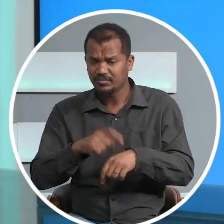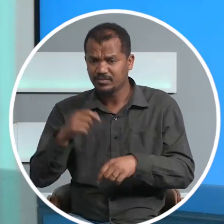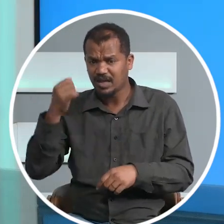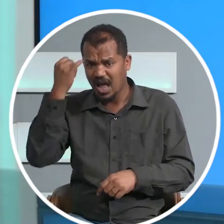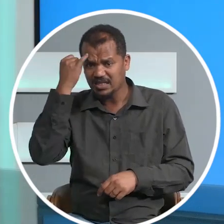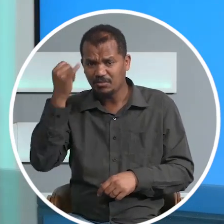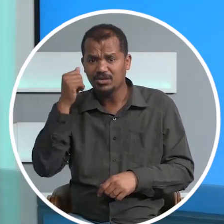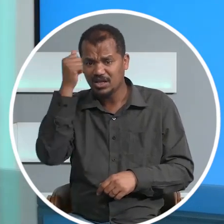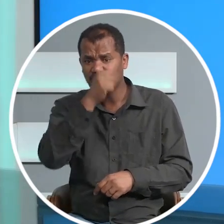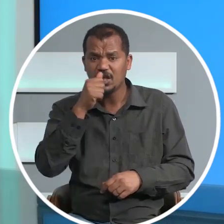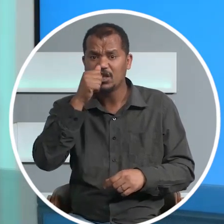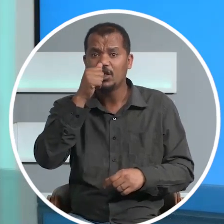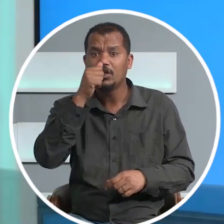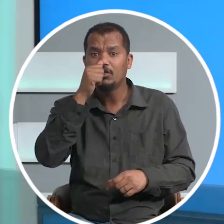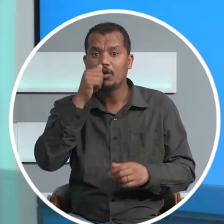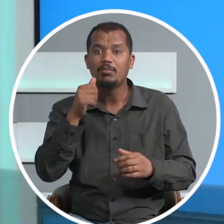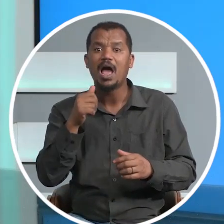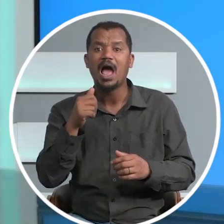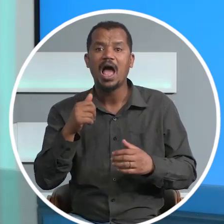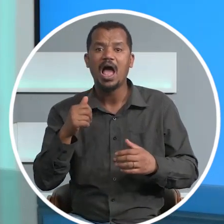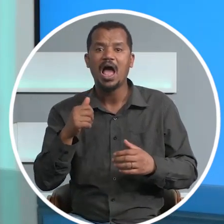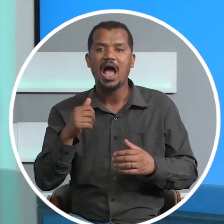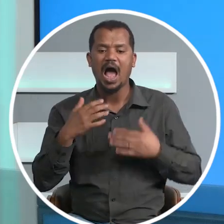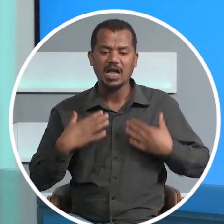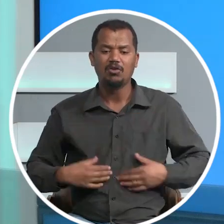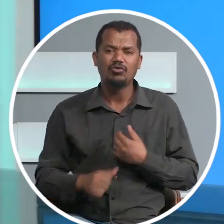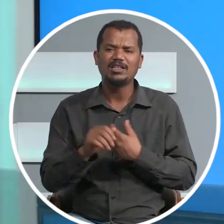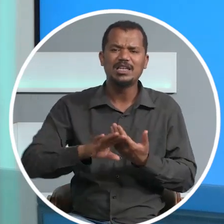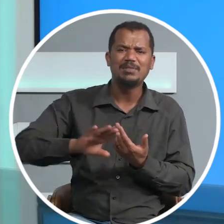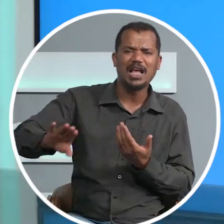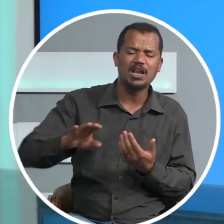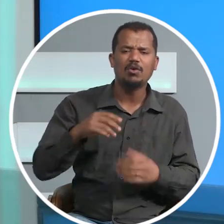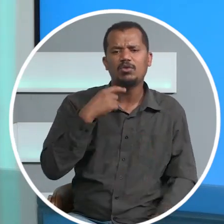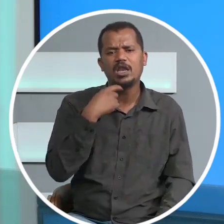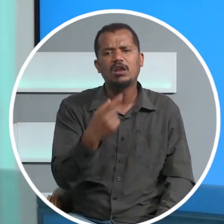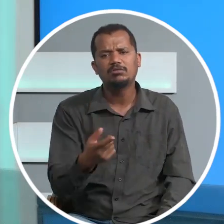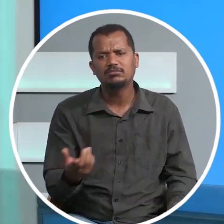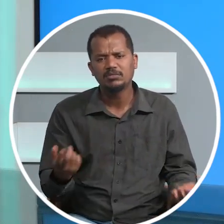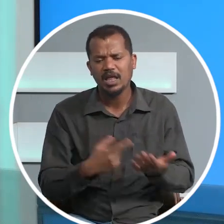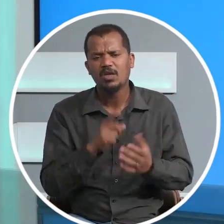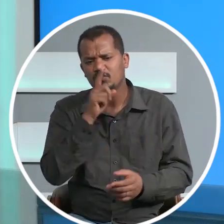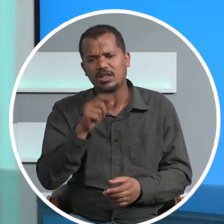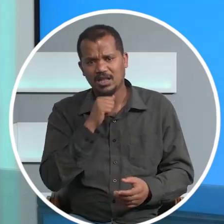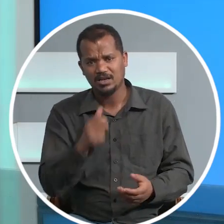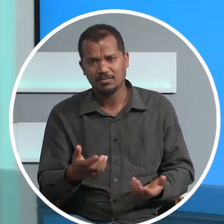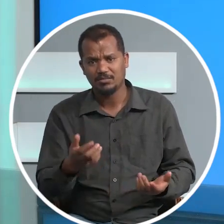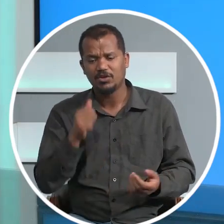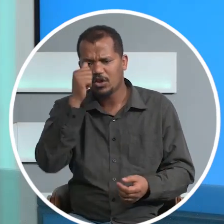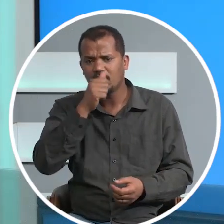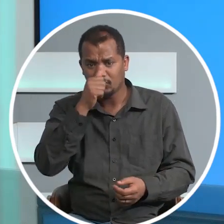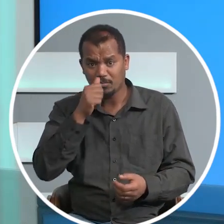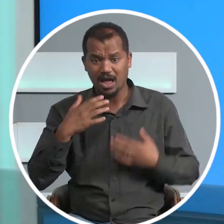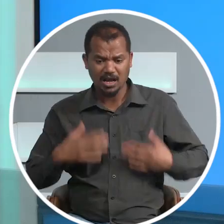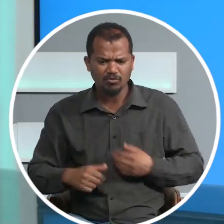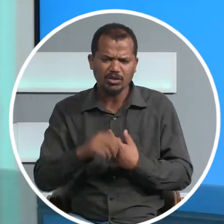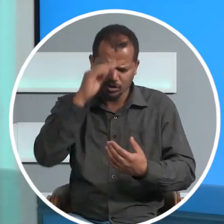ሀሳቦች ተዘርግተው ኢትዮጵያዊት እናት አካል ጉዳተኛ እናቷን እንደምታገለው ሊነግሩን ይሞክራሉ። ዊች ኢዝ ኖት ትሩ። ኢትዮጵያዊት እናት ልጇ ልጇ